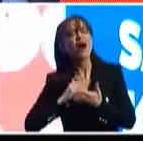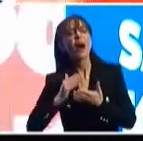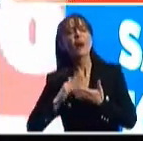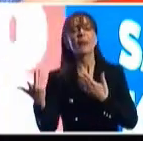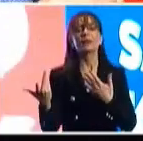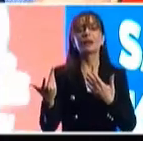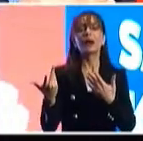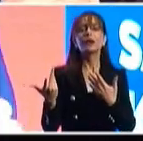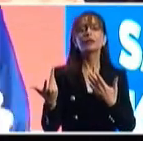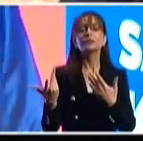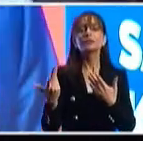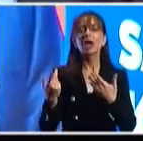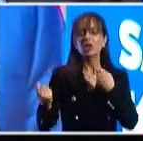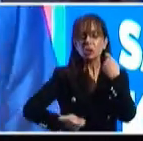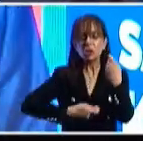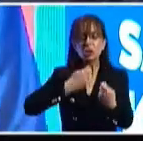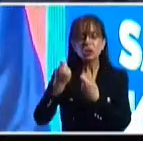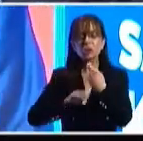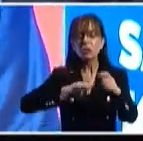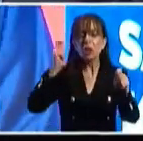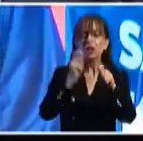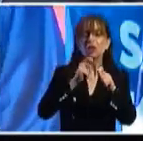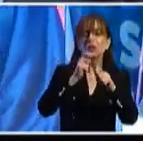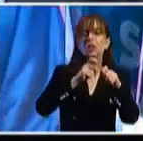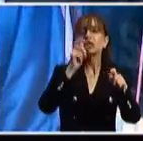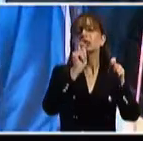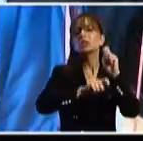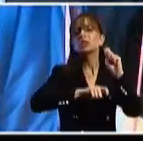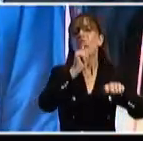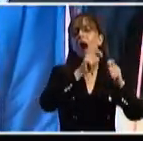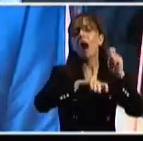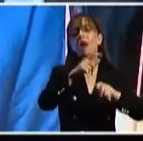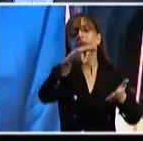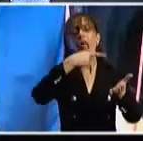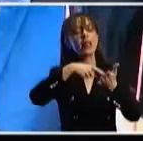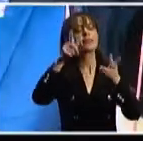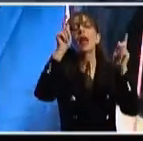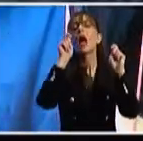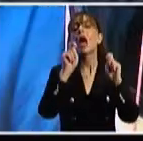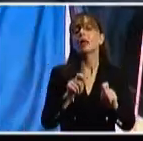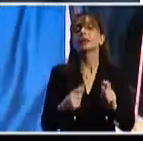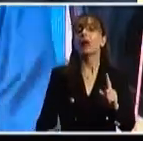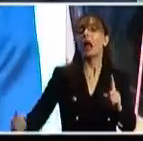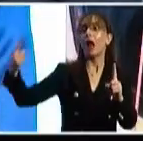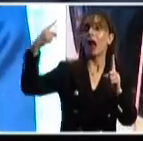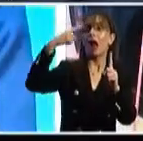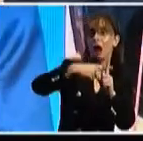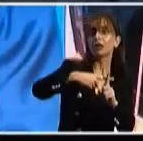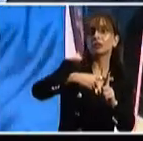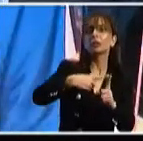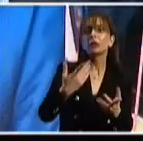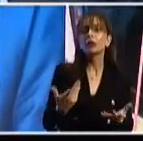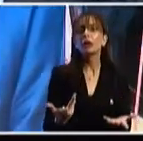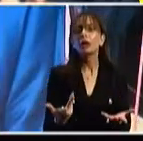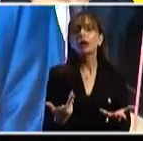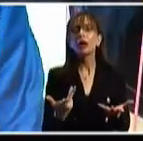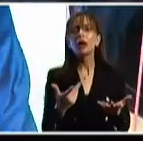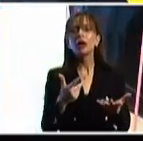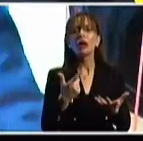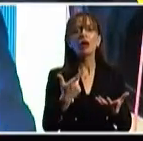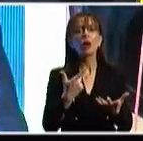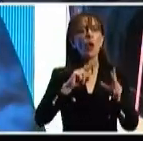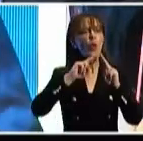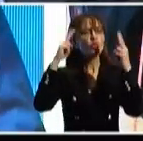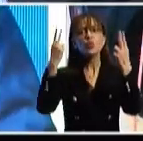hatlarımızı iptal ettiler. Üstüne üstlük iptal ettikleri yetmiyormuş gibi Gelip bir de hafriyat doldurdular. Dünyanın hiçbir